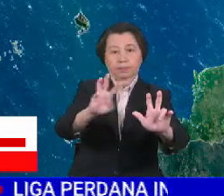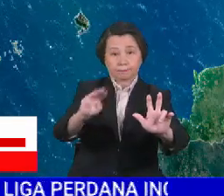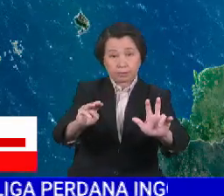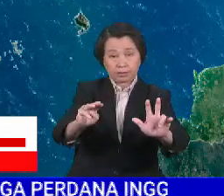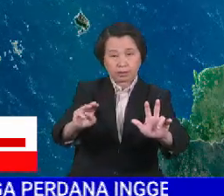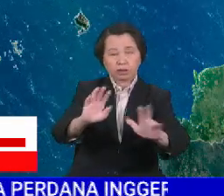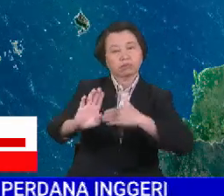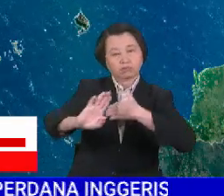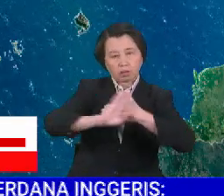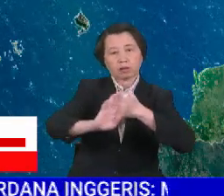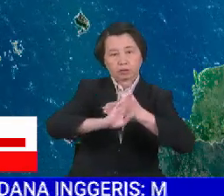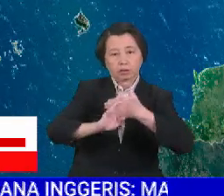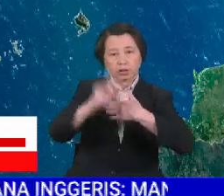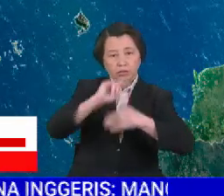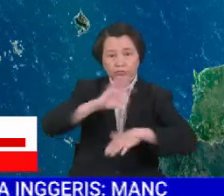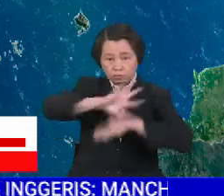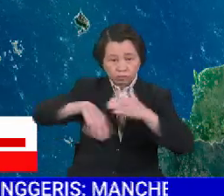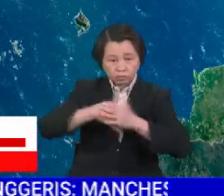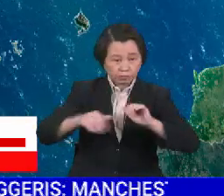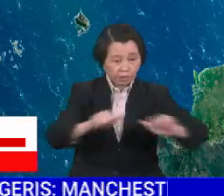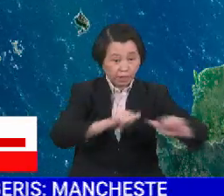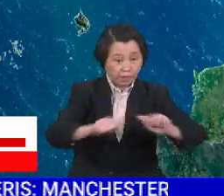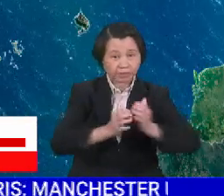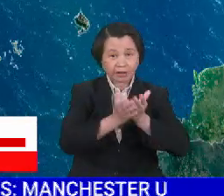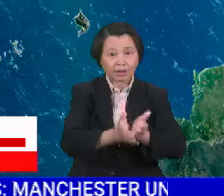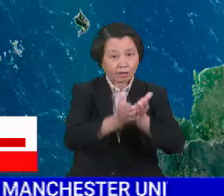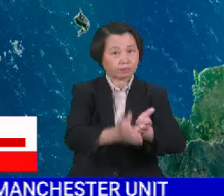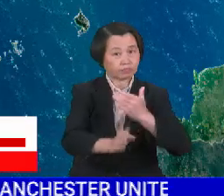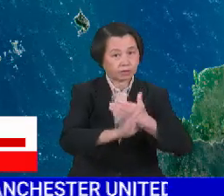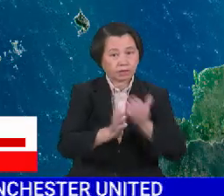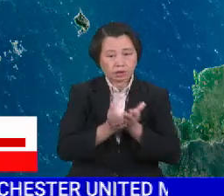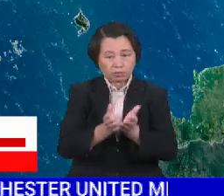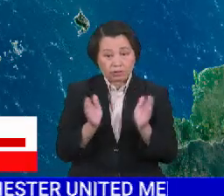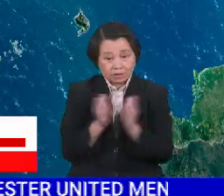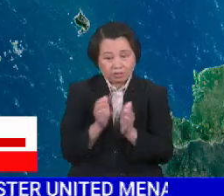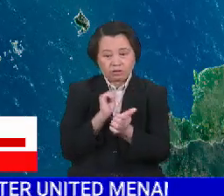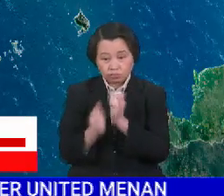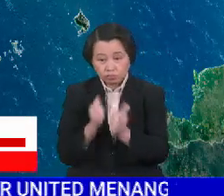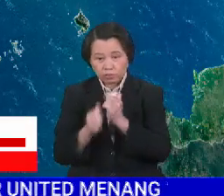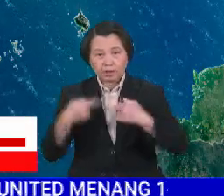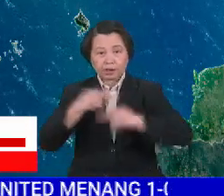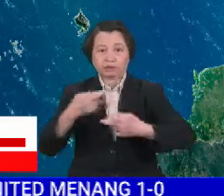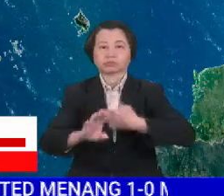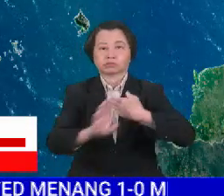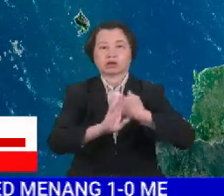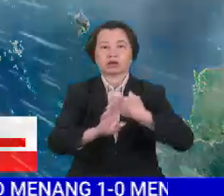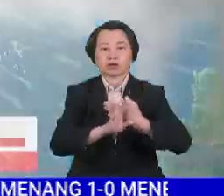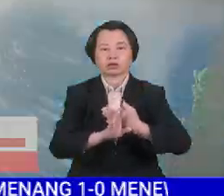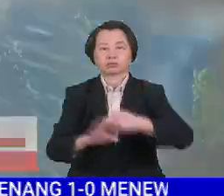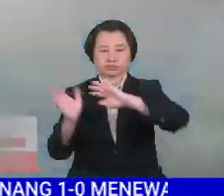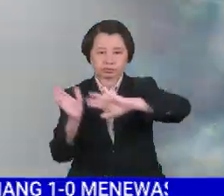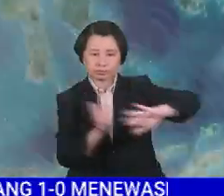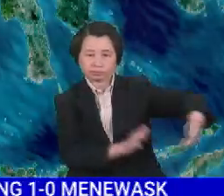ianya adalah berbahaya bagi sebarang aktiviti perkapalan, bot-bot kecil, sukan dan juga rekreasi laut. Bila kita beralih